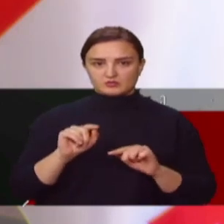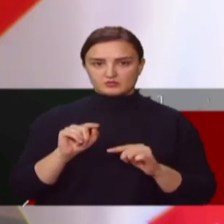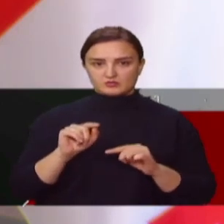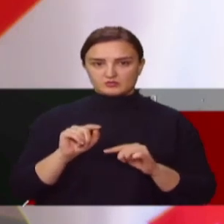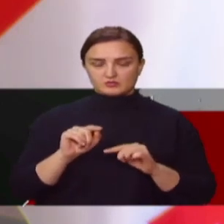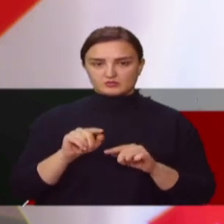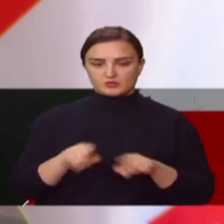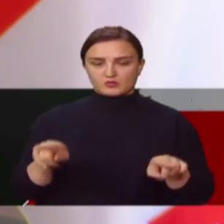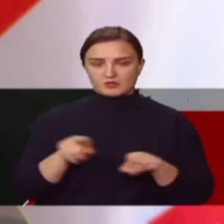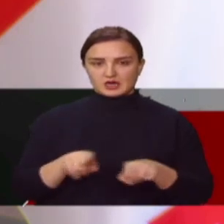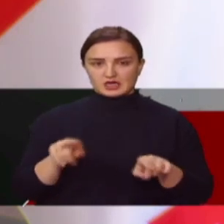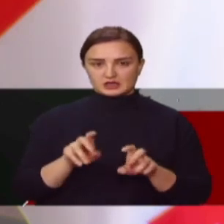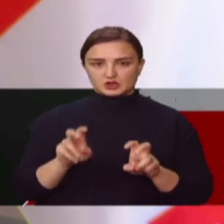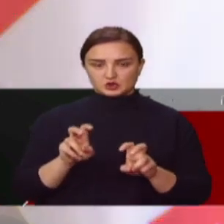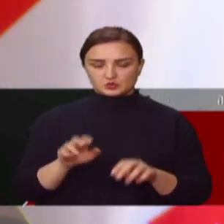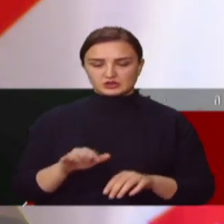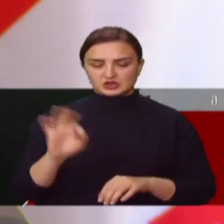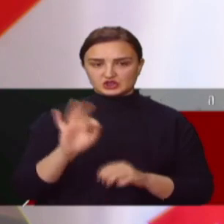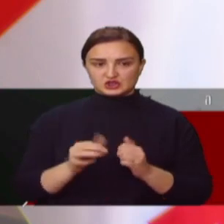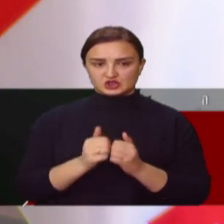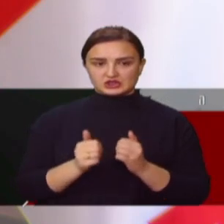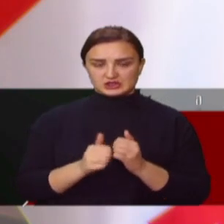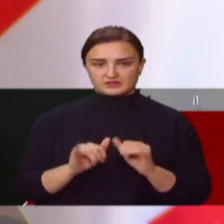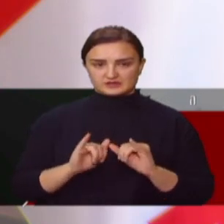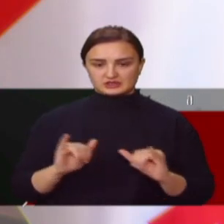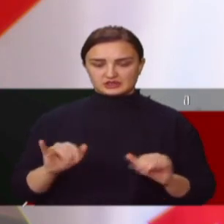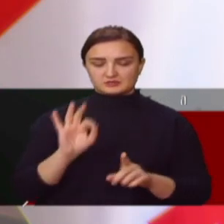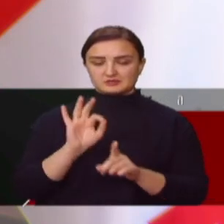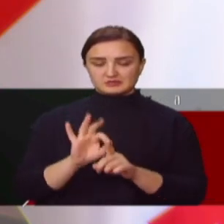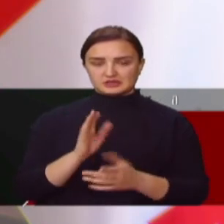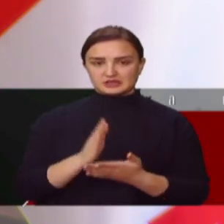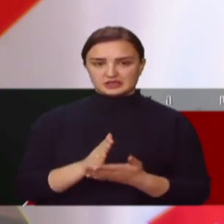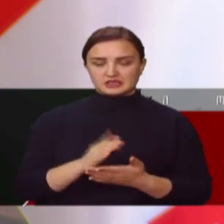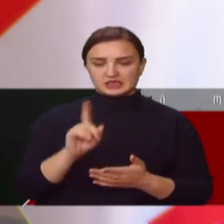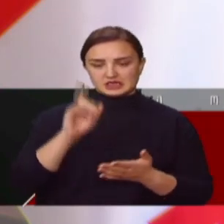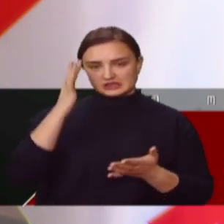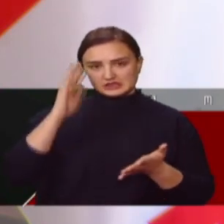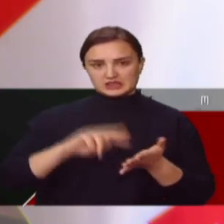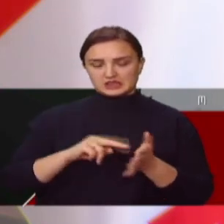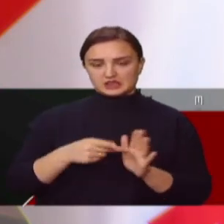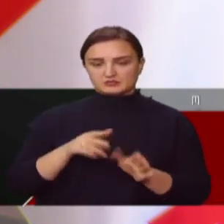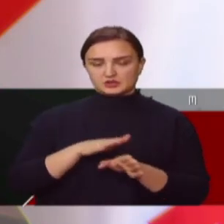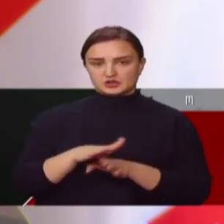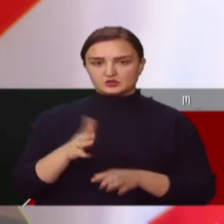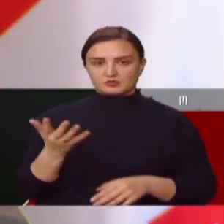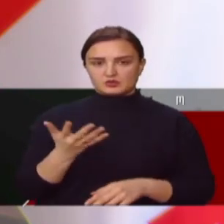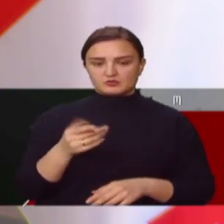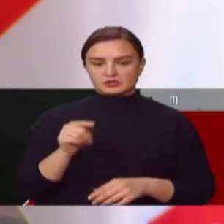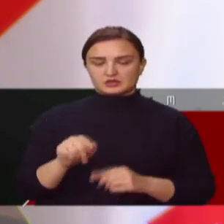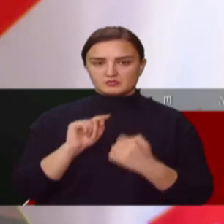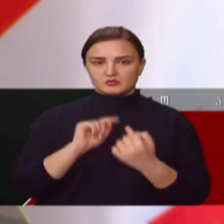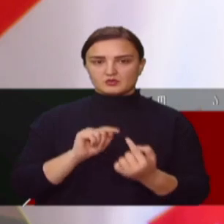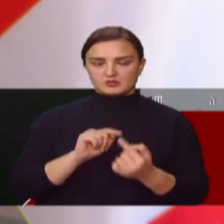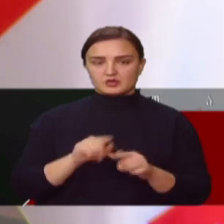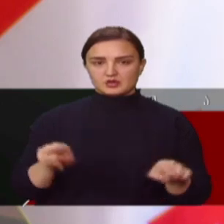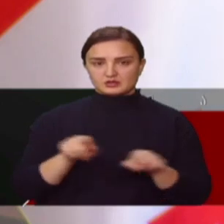ტალღაზე, რომელიც ინტენსიურად ვრცელდება. მიზანი არის გარკვეული ამოცანის შესრულება, რომელიც აი ამ